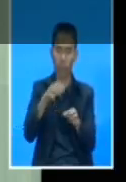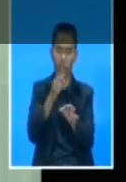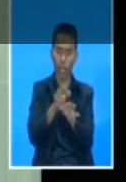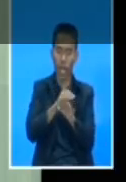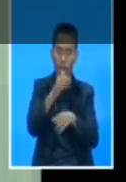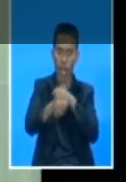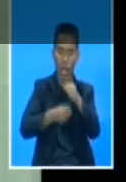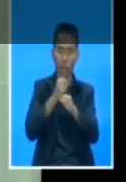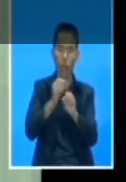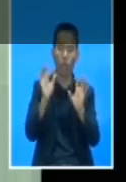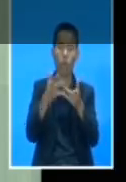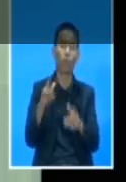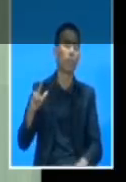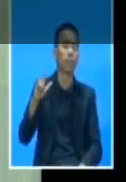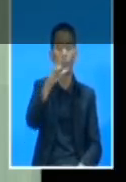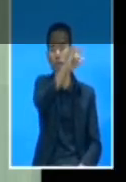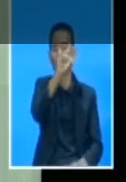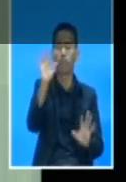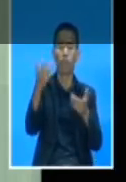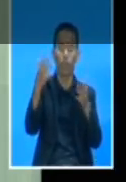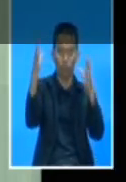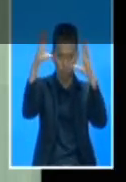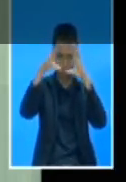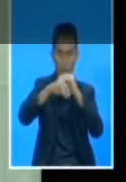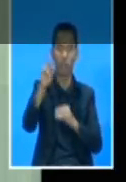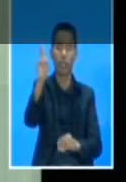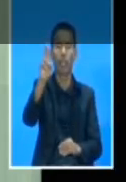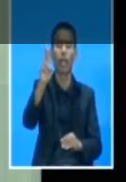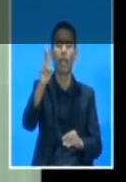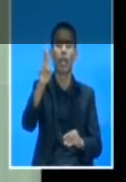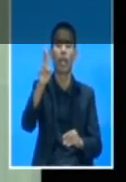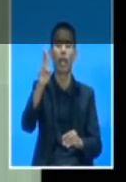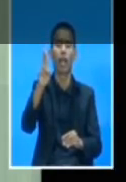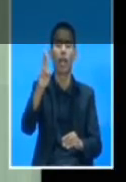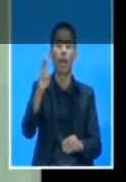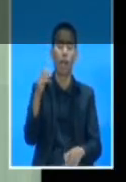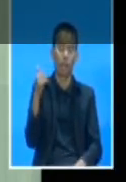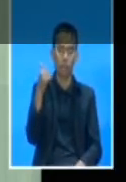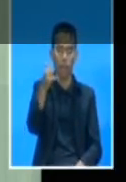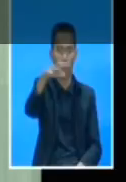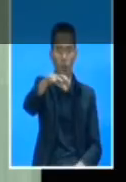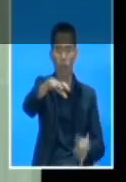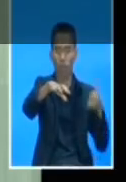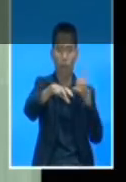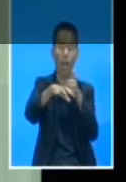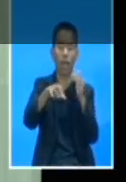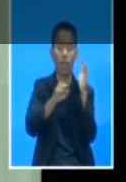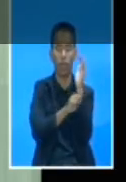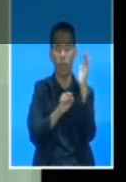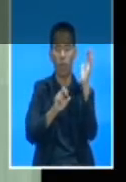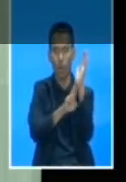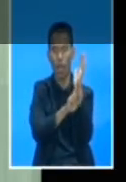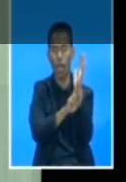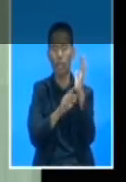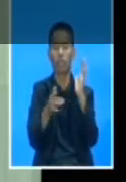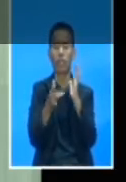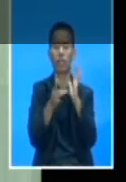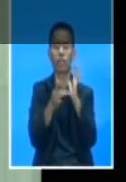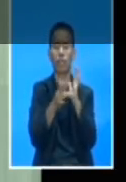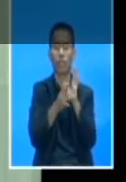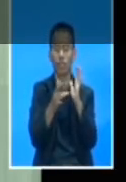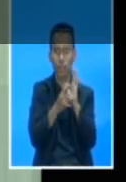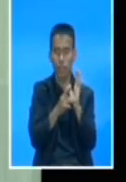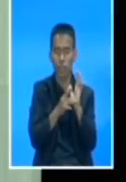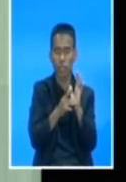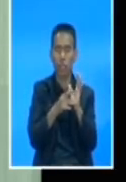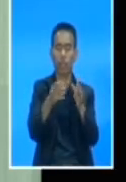ทพเที่ยวบินหมดแล้วเที่ยงคืนนี้ขาดวิ่งไปโรงพักสุราษฎร์สุราษฎร์รับแจ้งส่งทางเทคโนโลยีสารสนเท